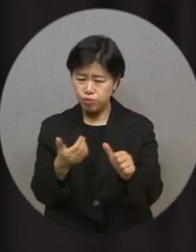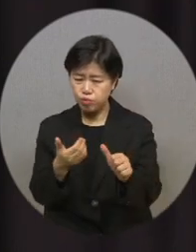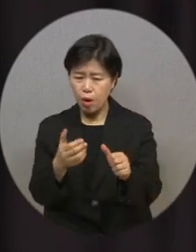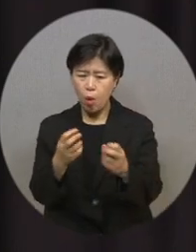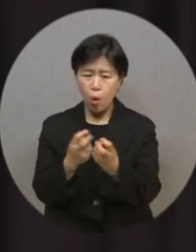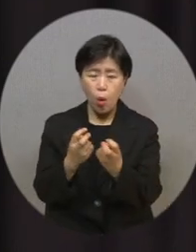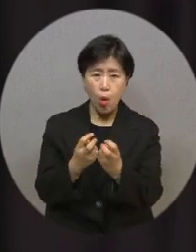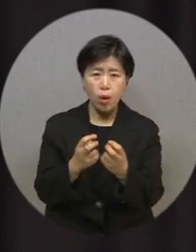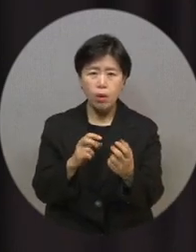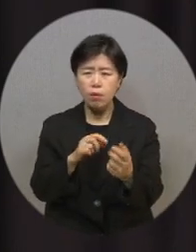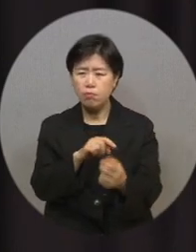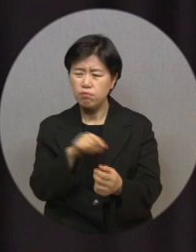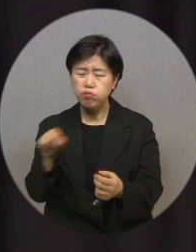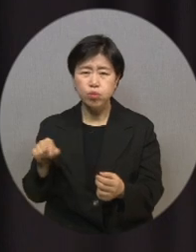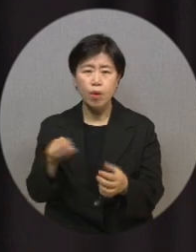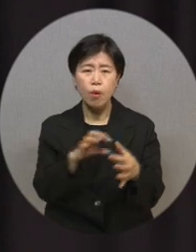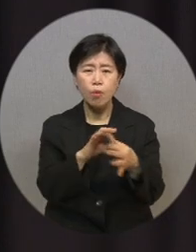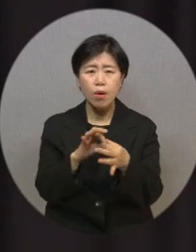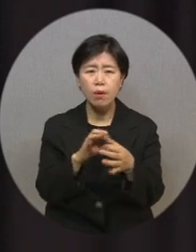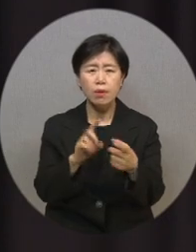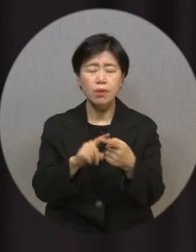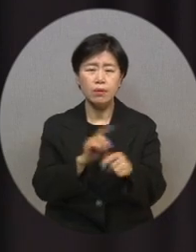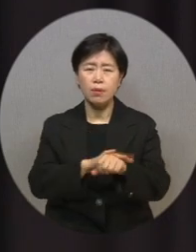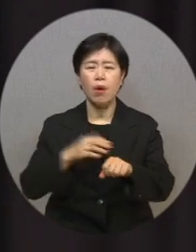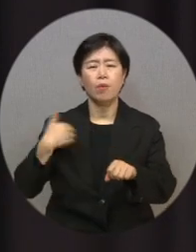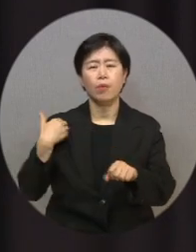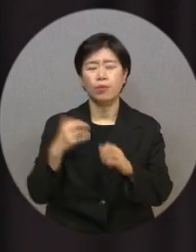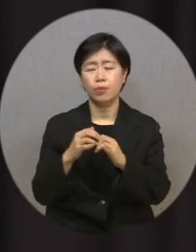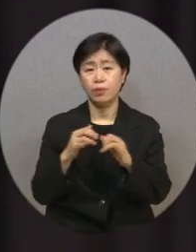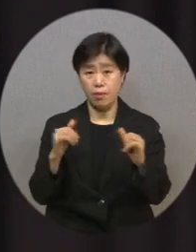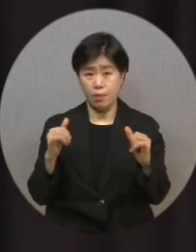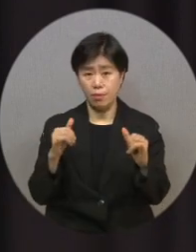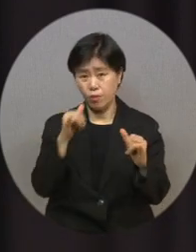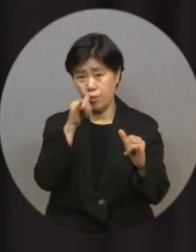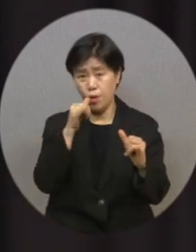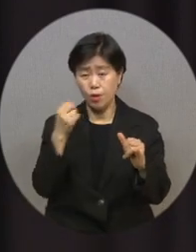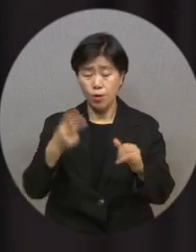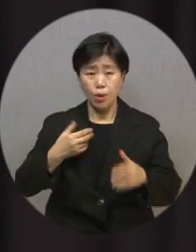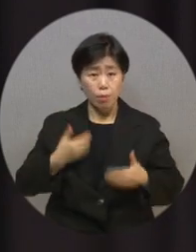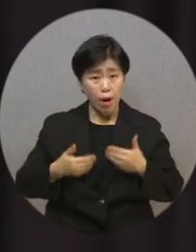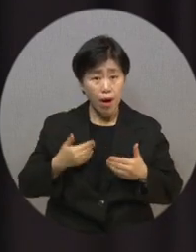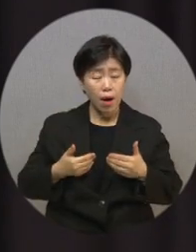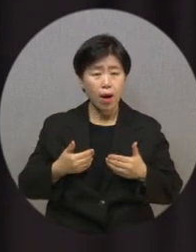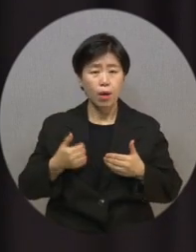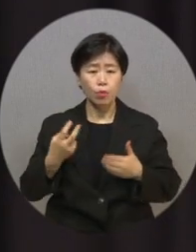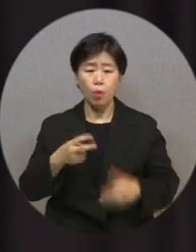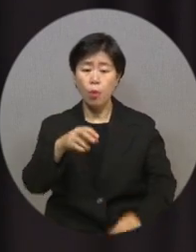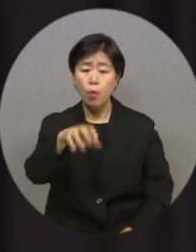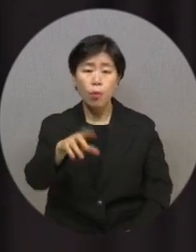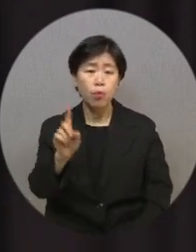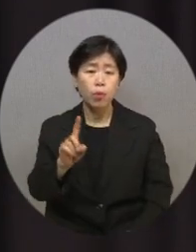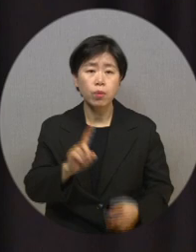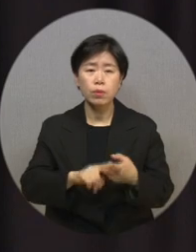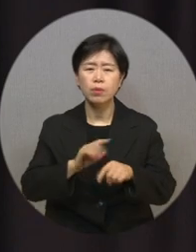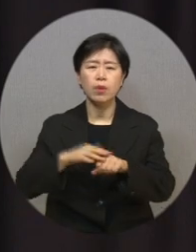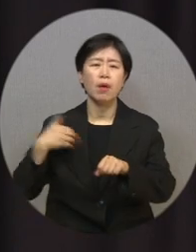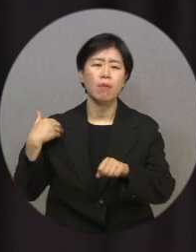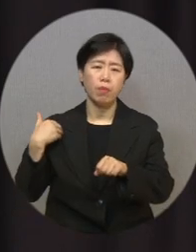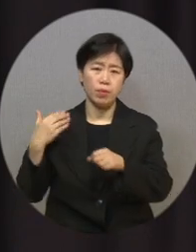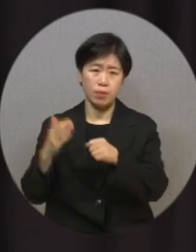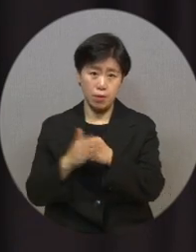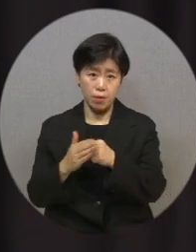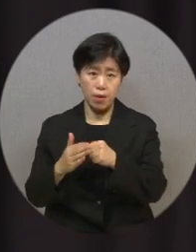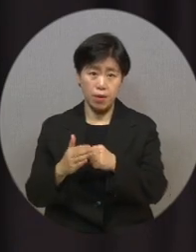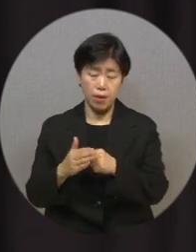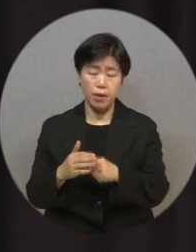어떤 그 포탈 자체가 접근성이나 아니면 시간이나 장소에 구회 없이 누구나 접속해서 그런 서비스를